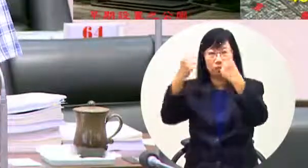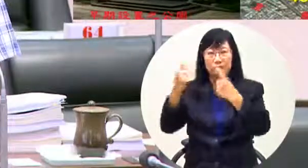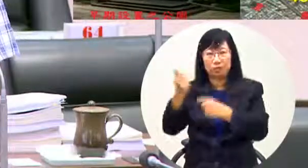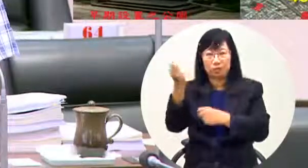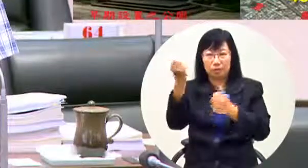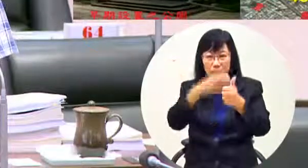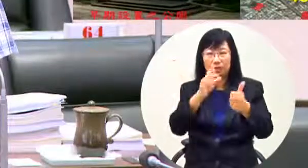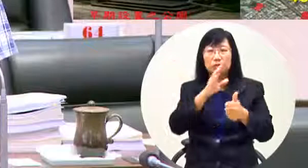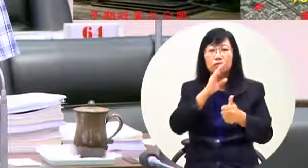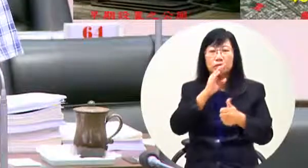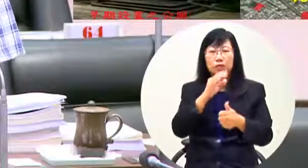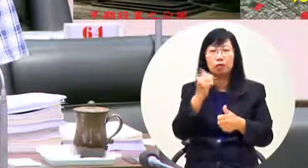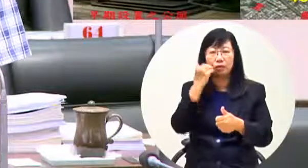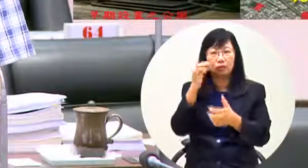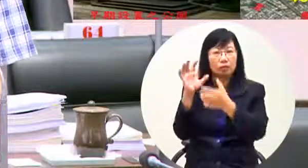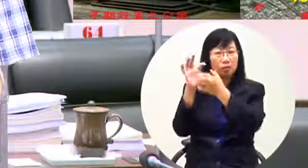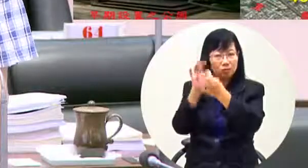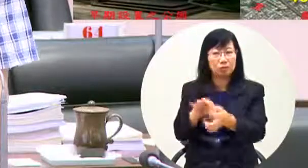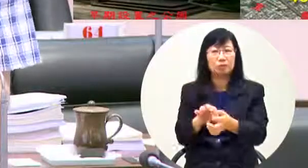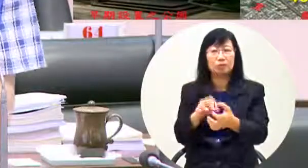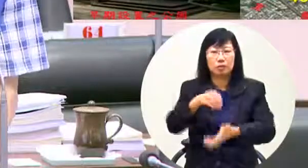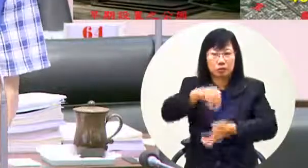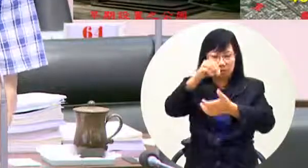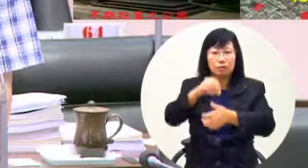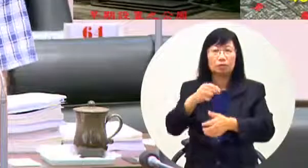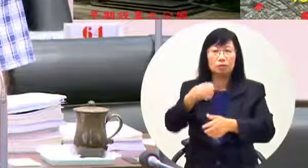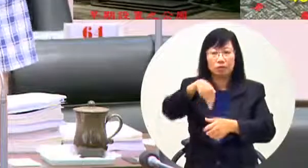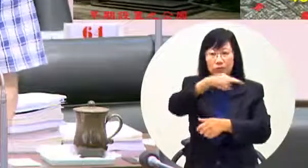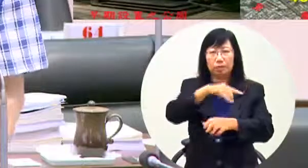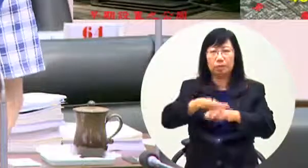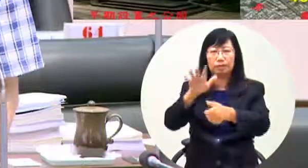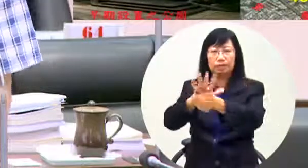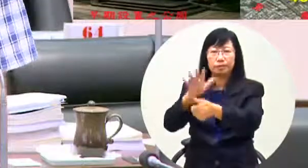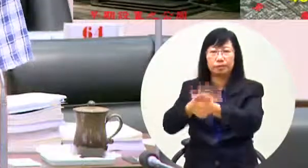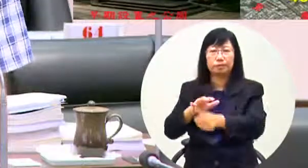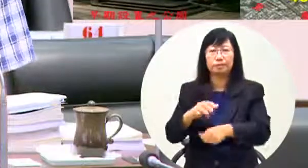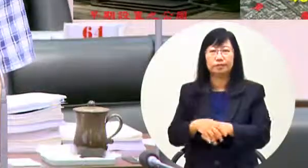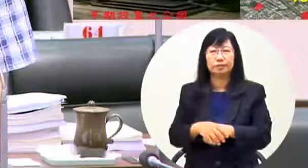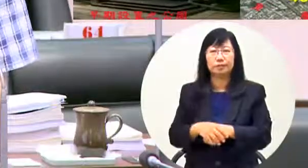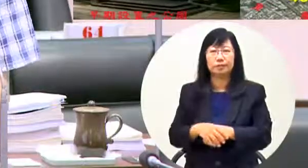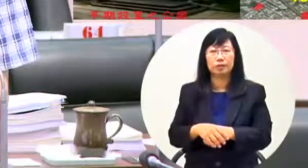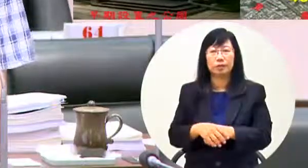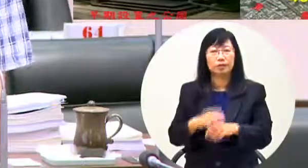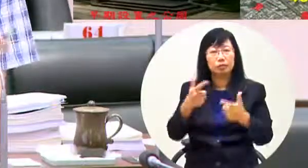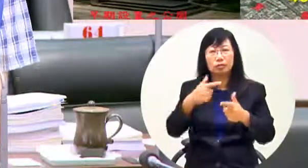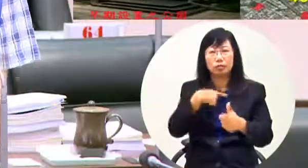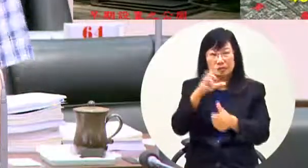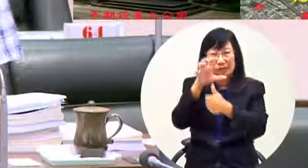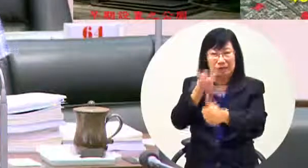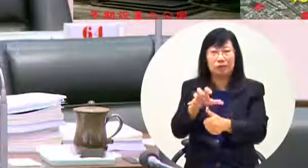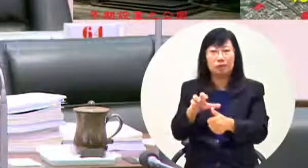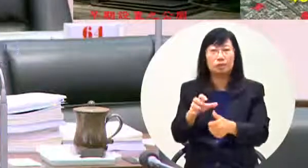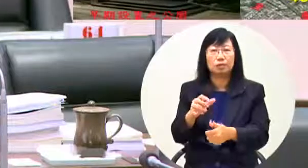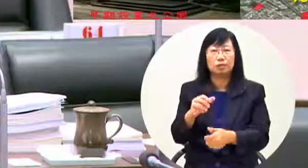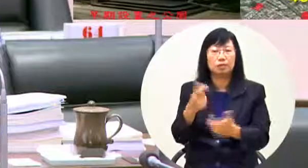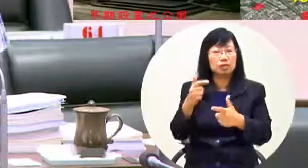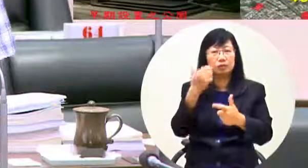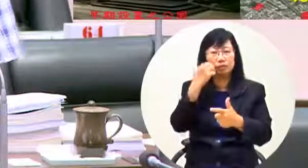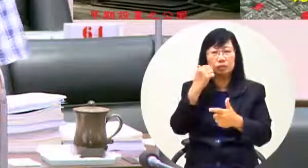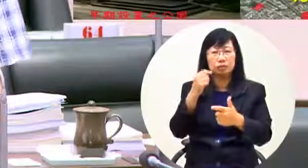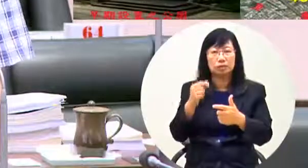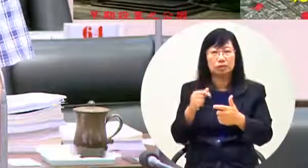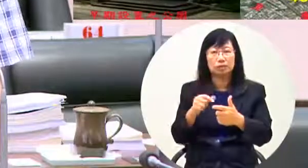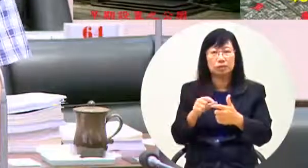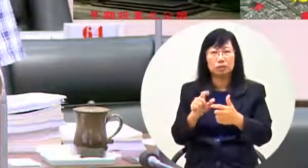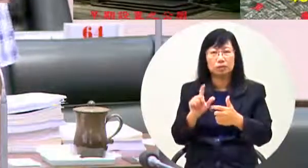助帮忙。跟你讲说，底下已经不是说你强迫由下由上而下用指示的。外公指示